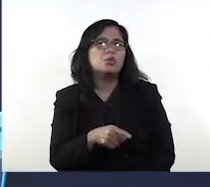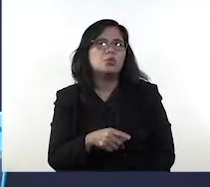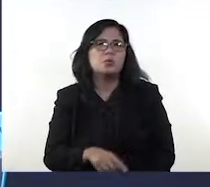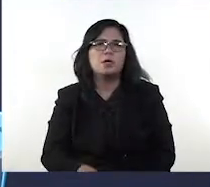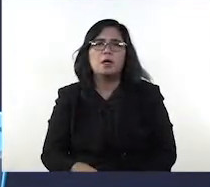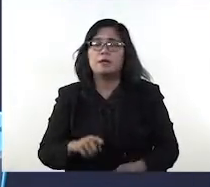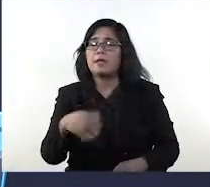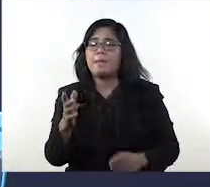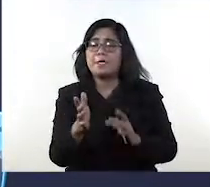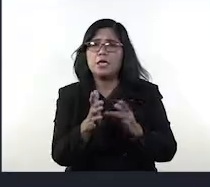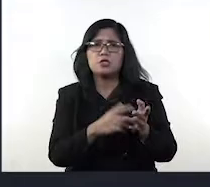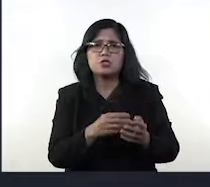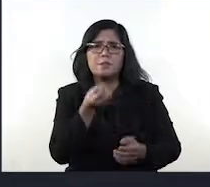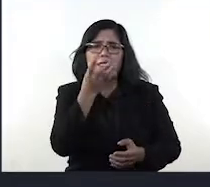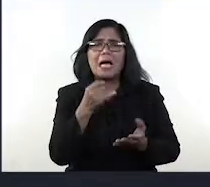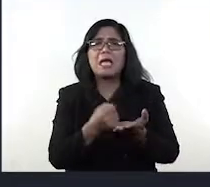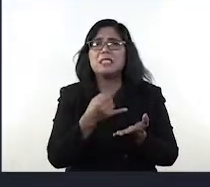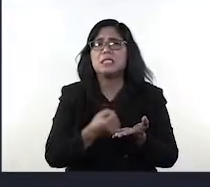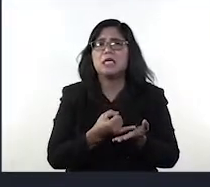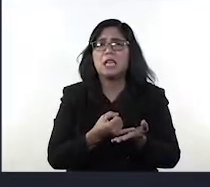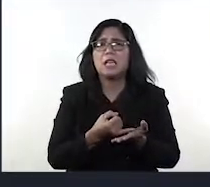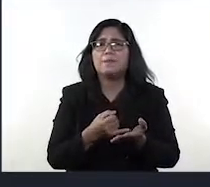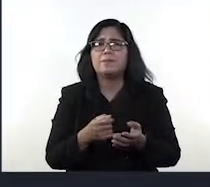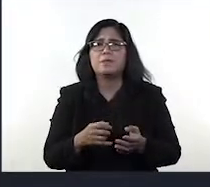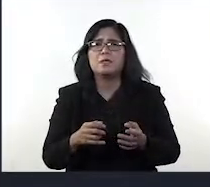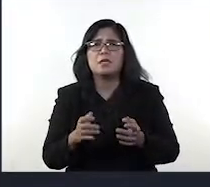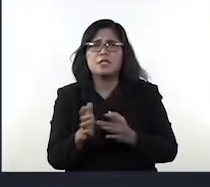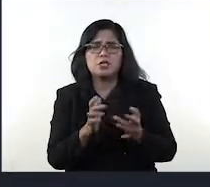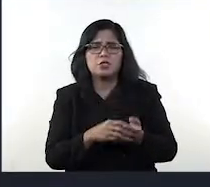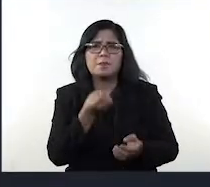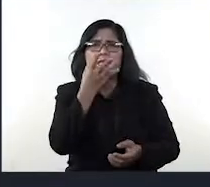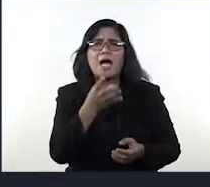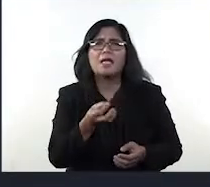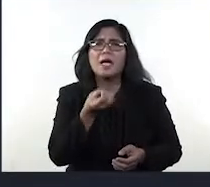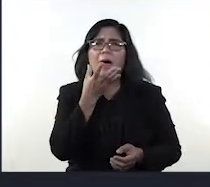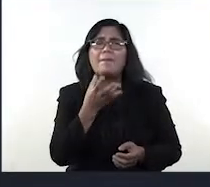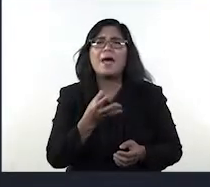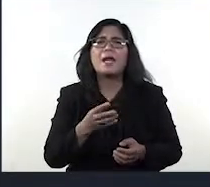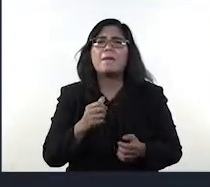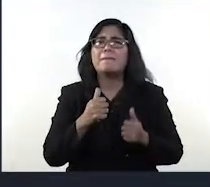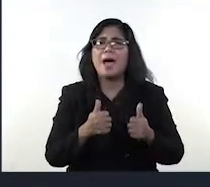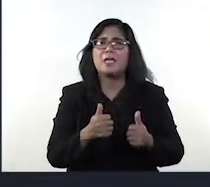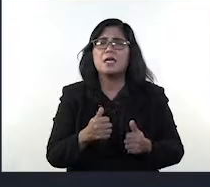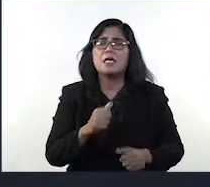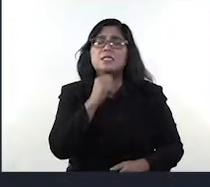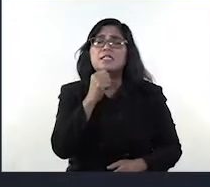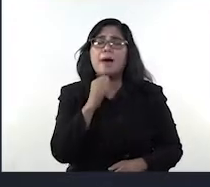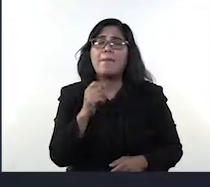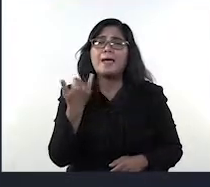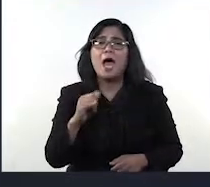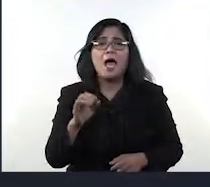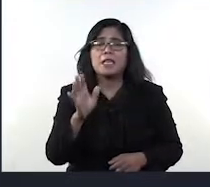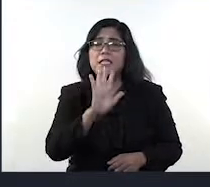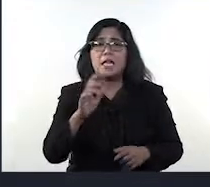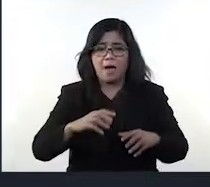hai babi Yesus perintahkan Injil Yesus memberitakan kabar baik Yesus bilang apa barangsiapa yang tidak berdosa